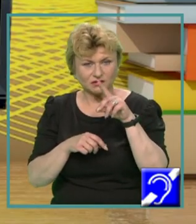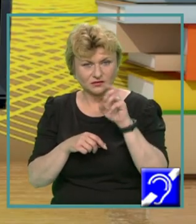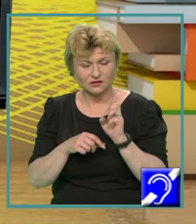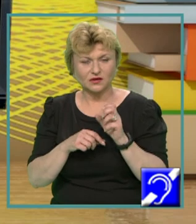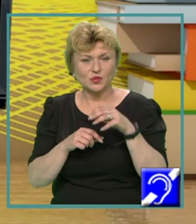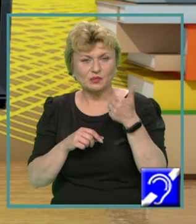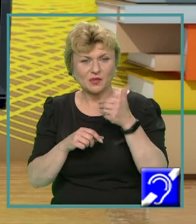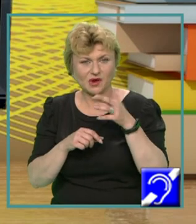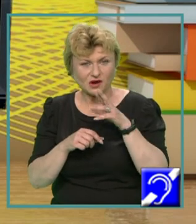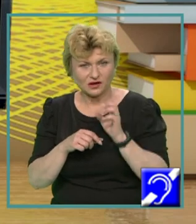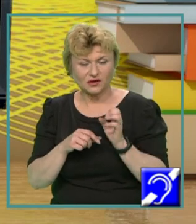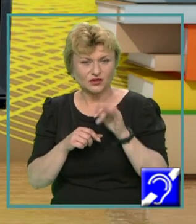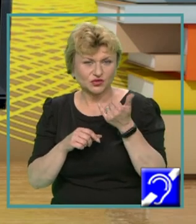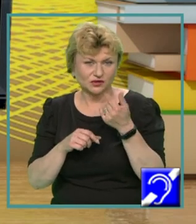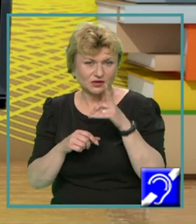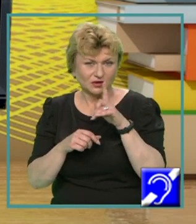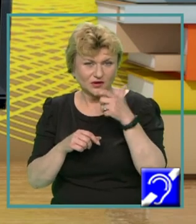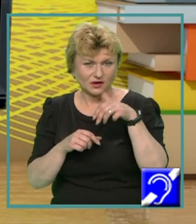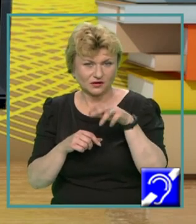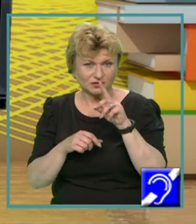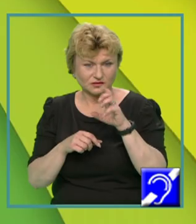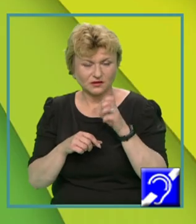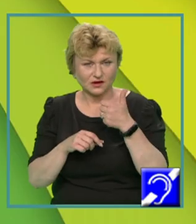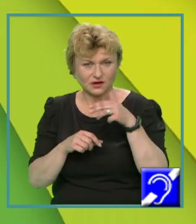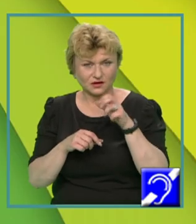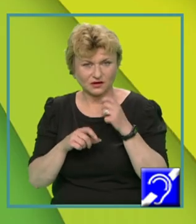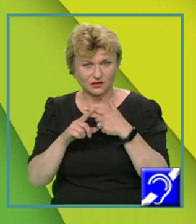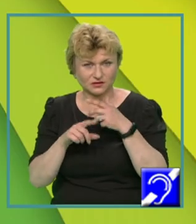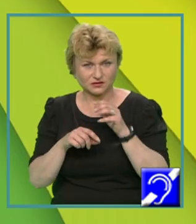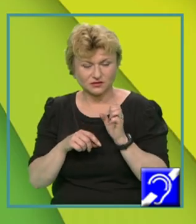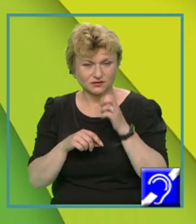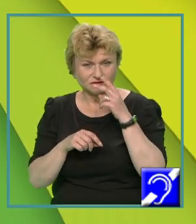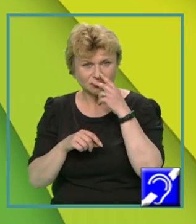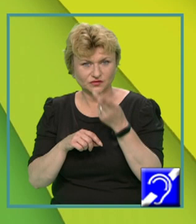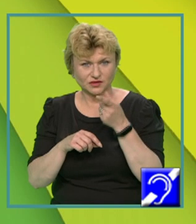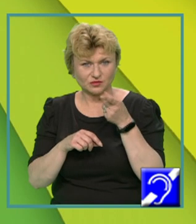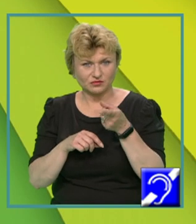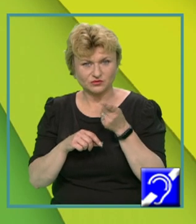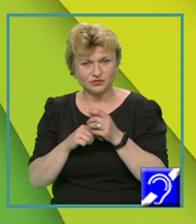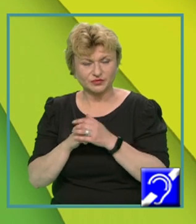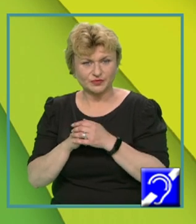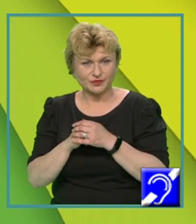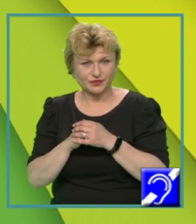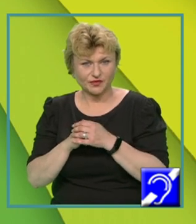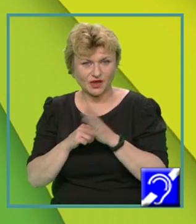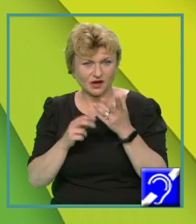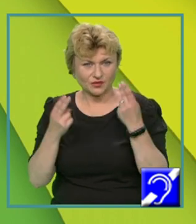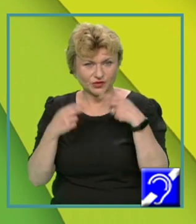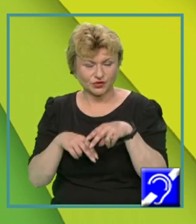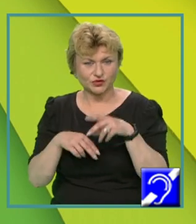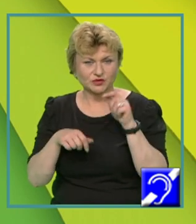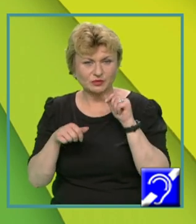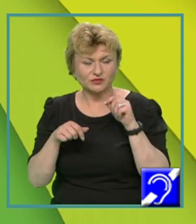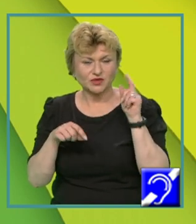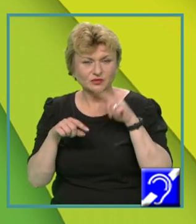anexe. Ce mai trebuie să știm la aparatul reproducător? Vedem aici acești tubi seminiferi care produc